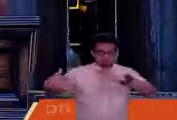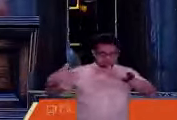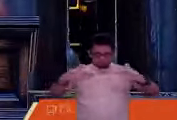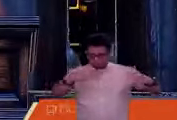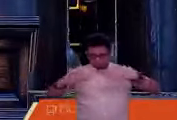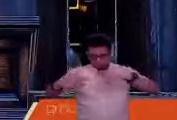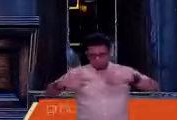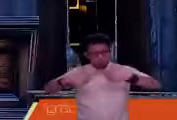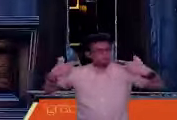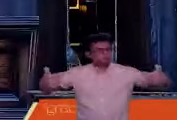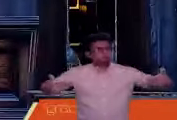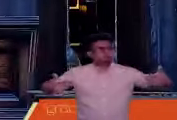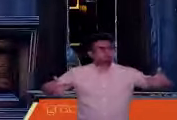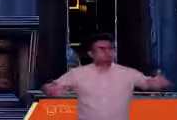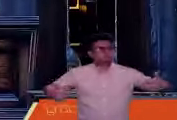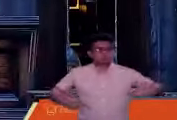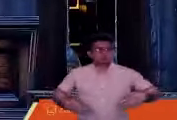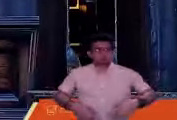Mga Baptist pag yun na.